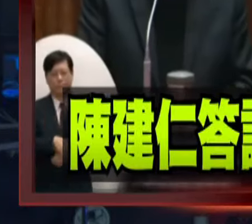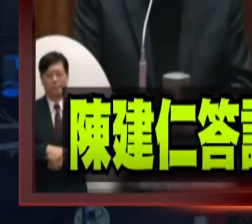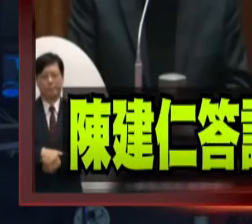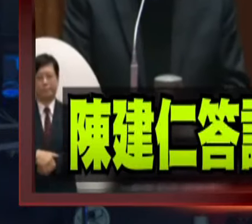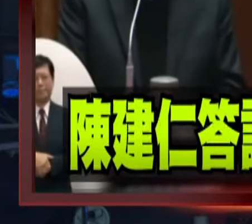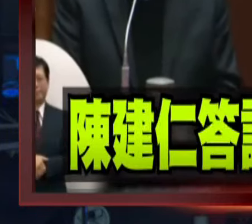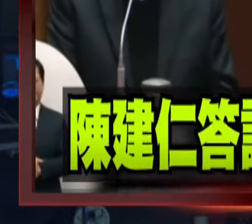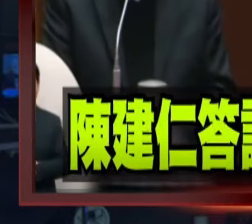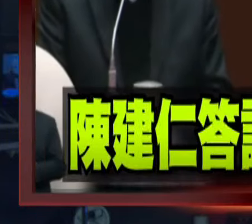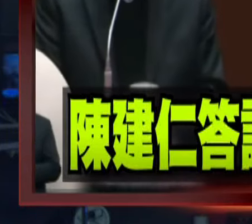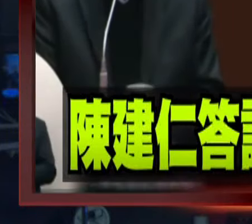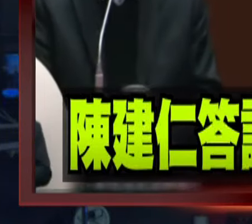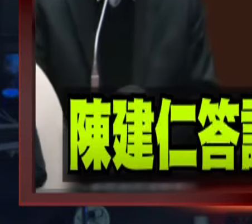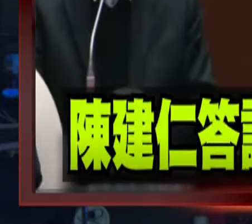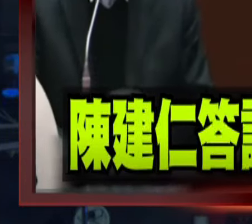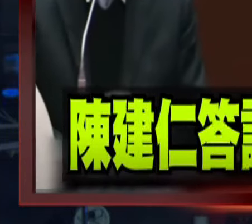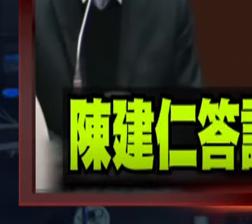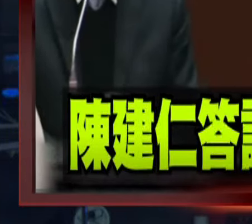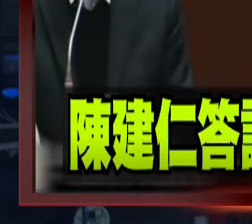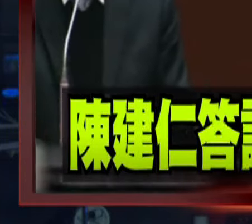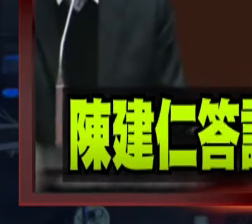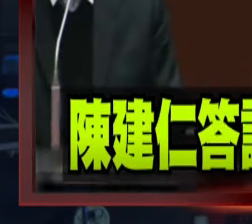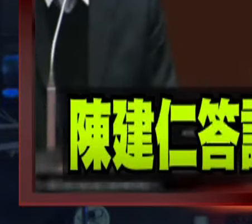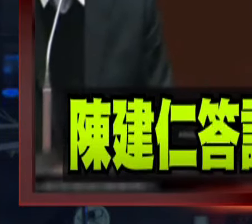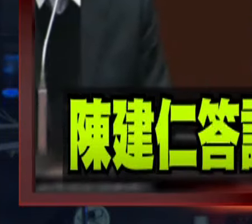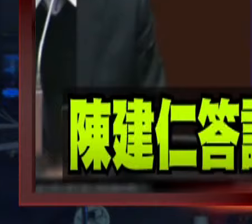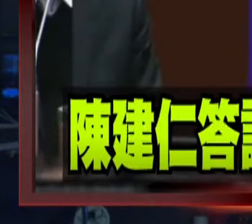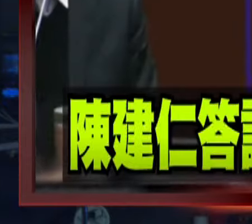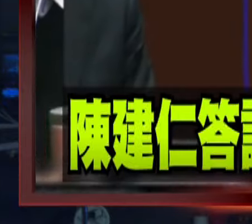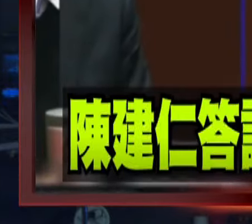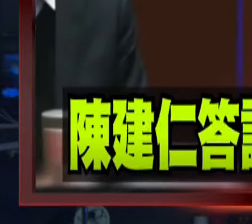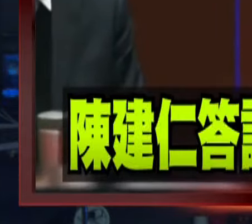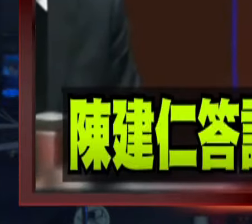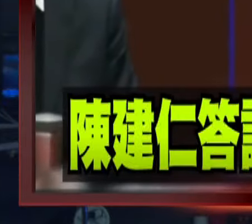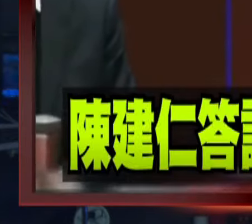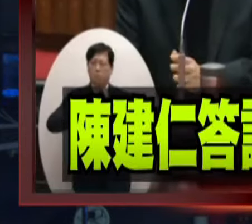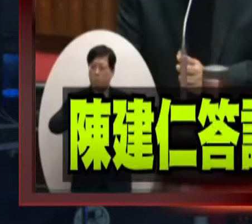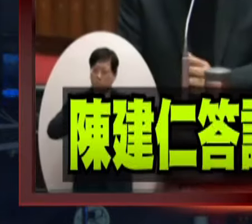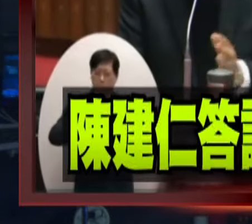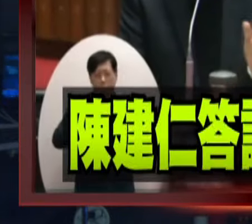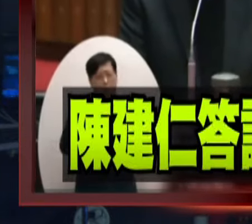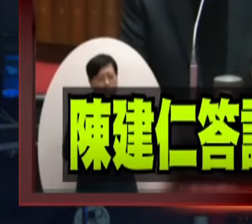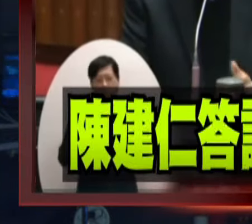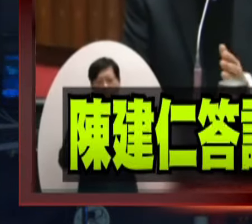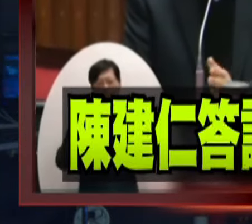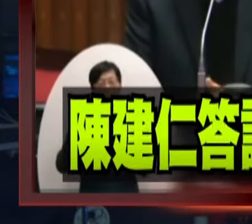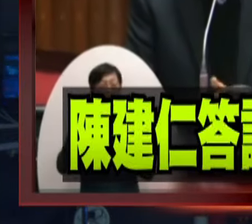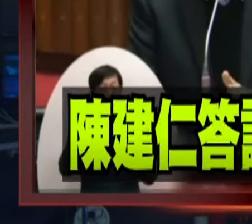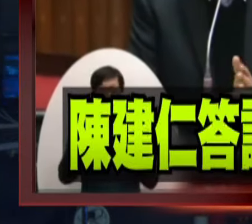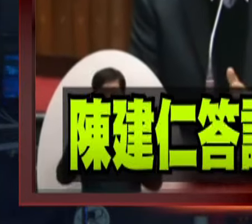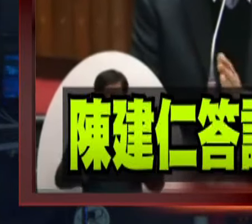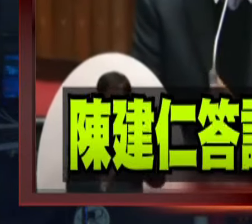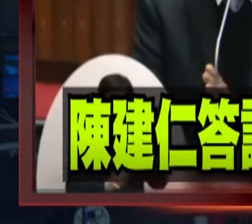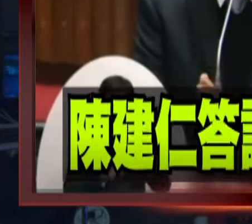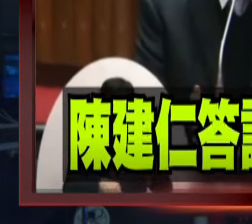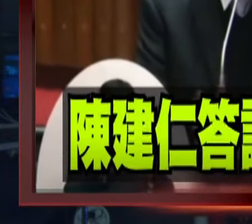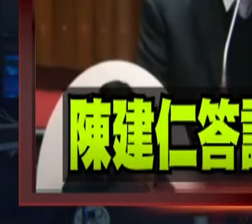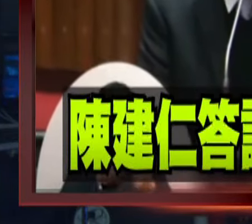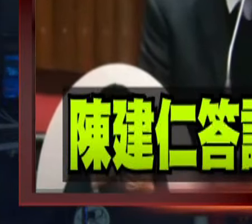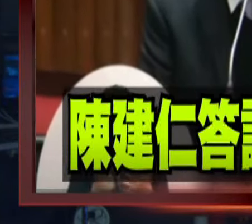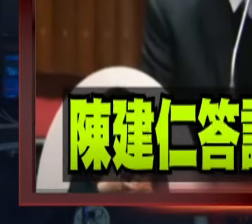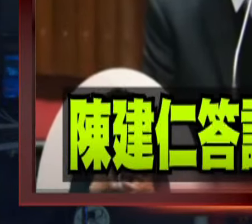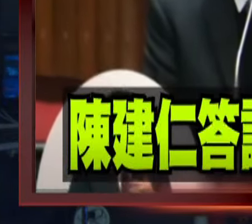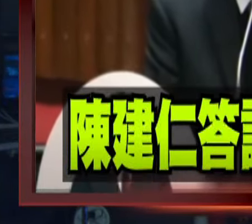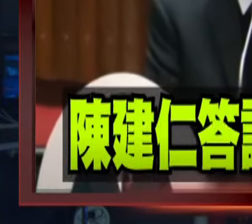立法院开议之后频频发生火爆场面，我们看到昨天国民党立委翁小玲他的执行首就说，看守政府不以推动重